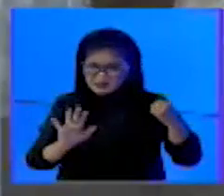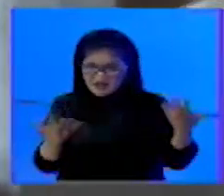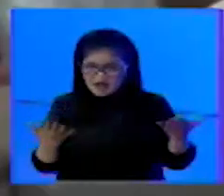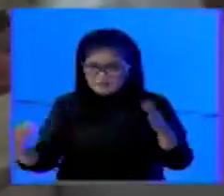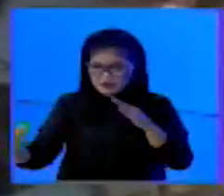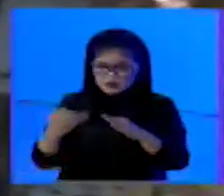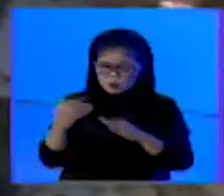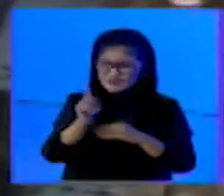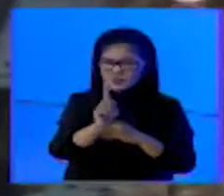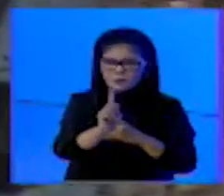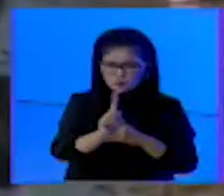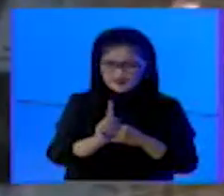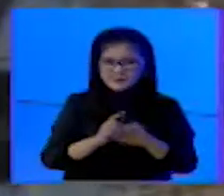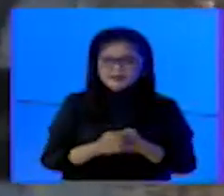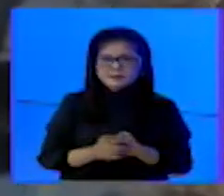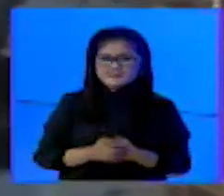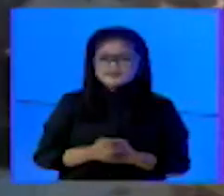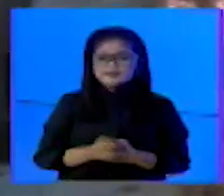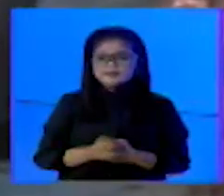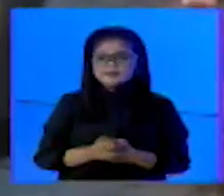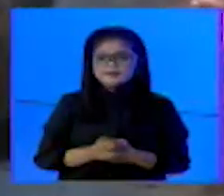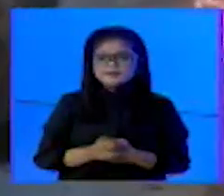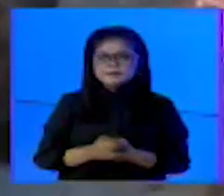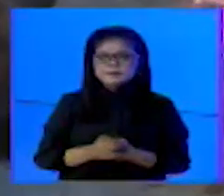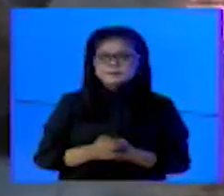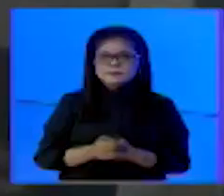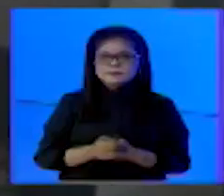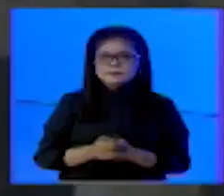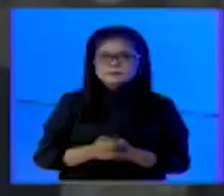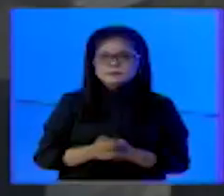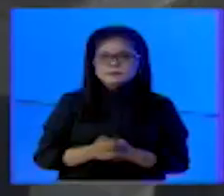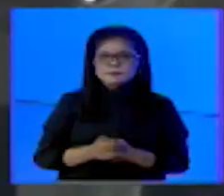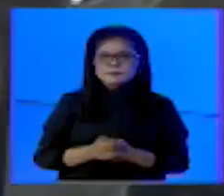transaksi di pasar. Dari Batang, Jawa Tengah, Suryono, iNews melaporkan.